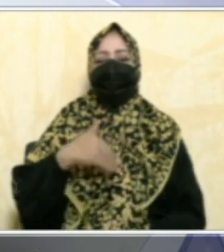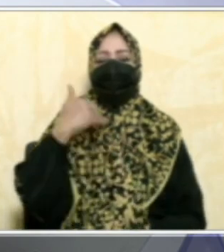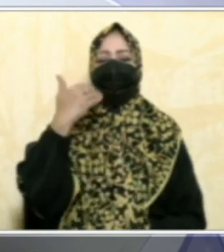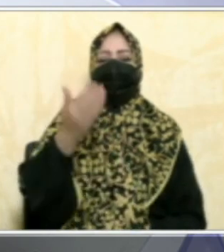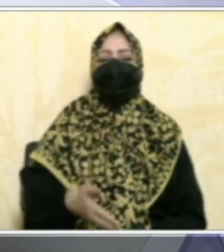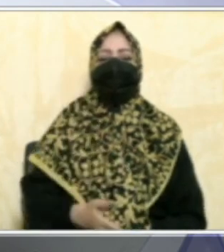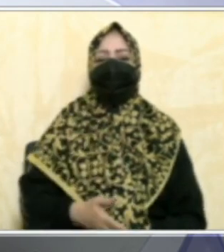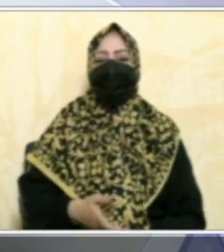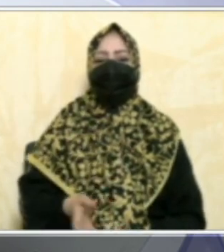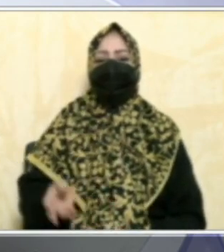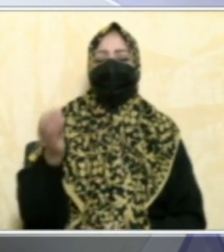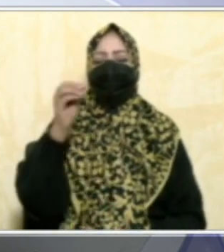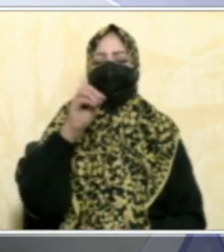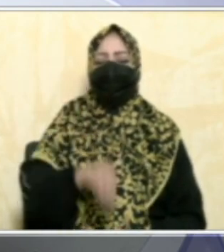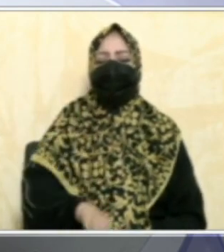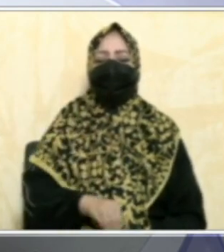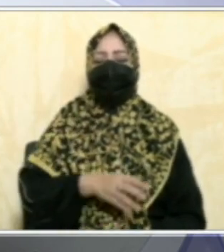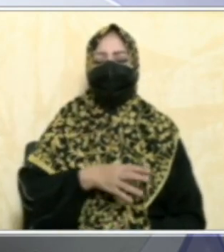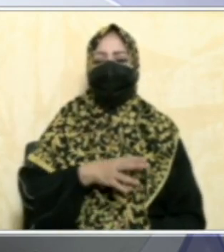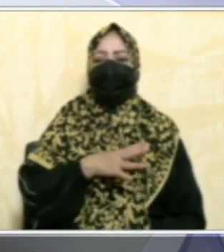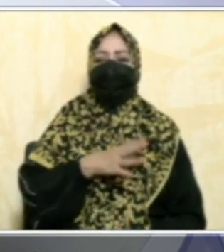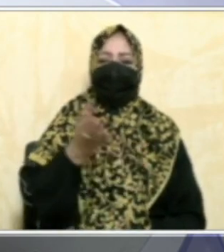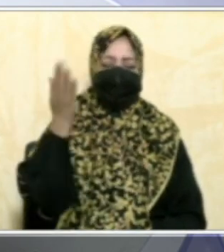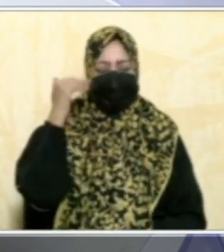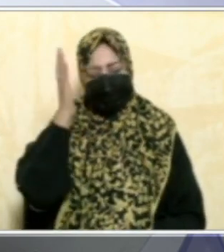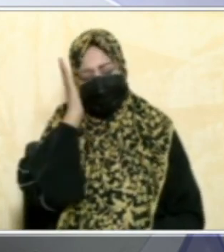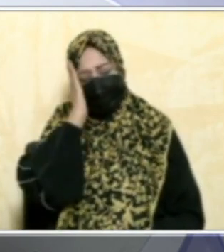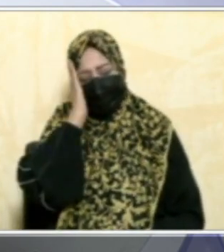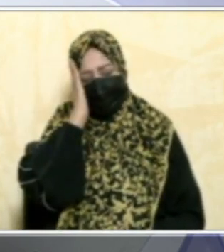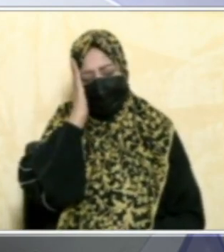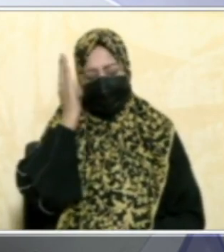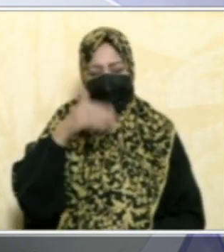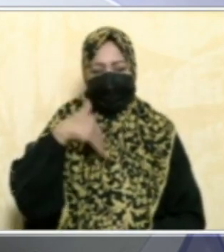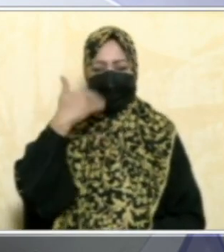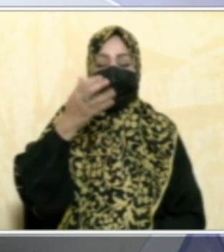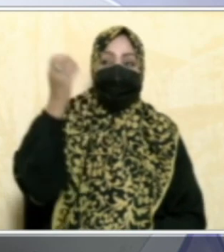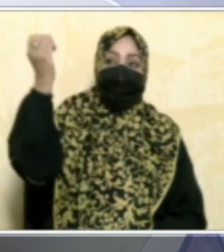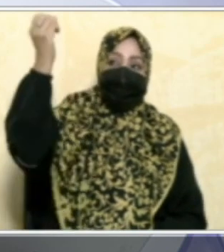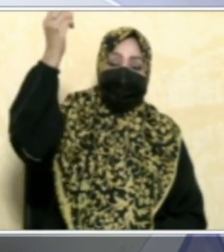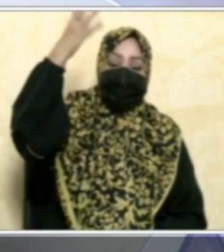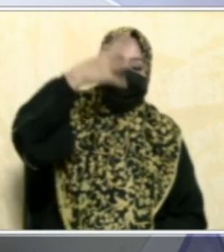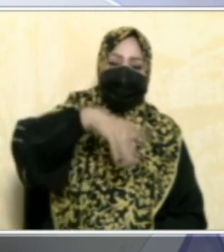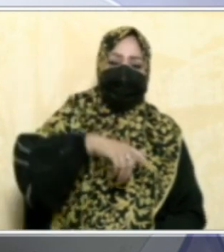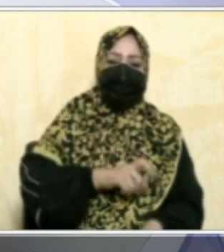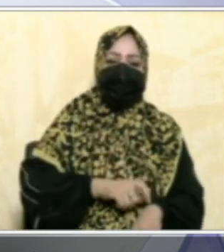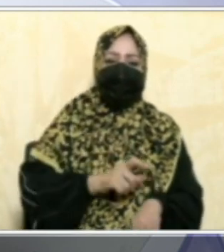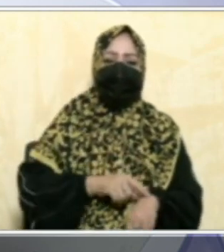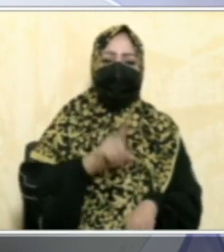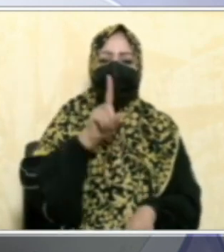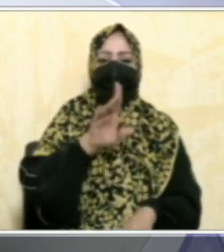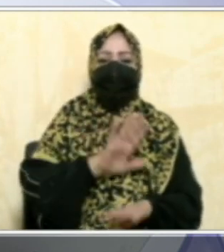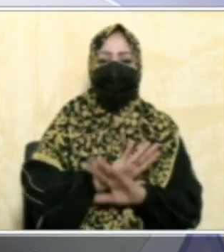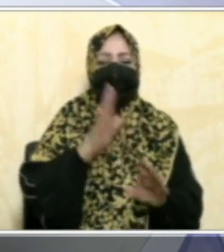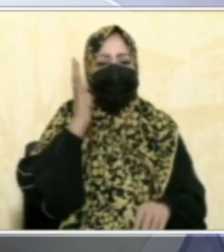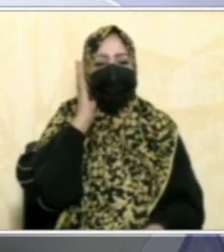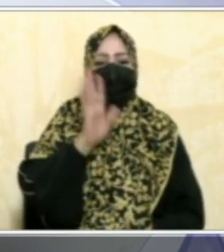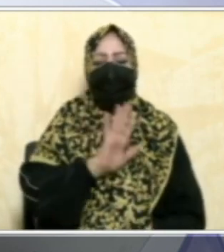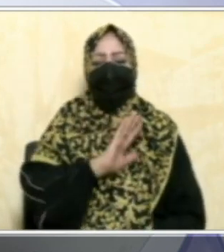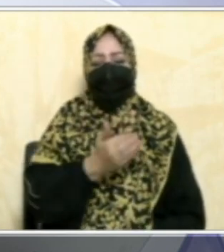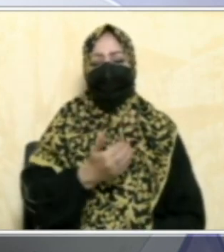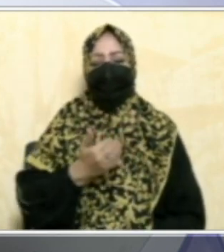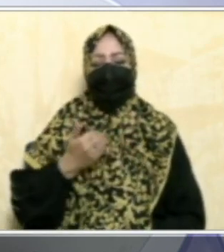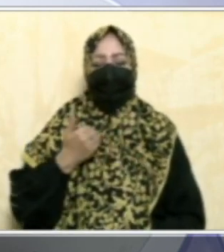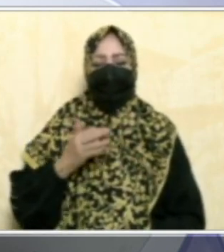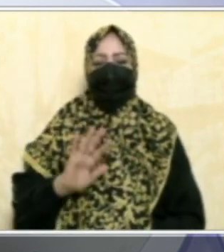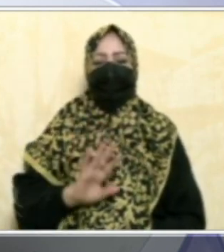فإذا دخل وقت الظهر أذن الظهر خلاص فات محل القضاء، ما عادش تقدر تقضي الفجر بعد